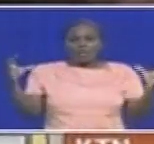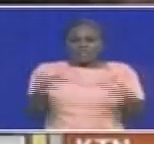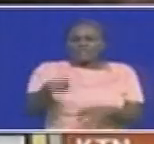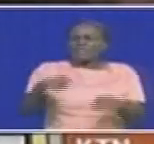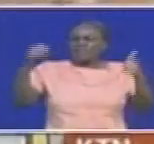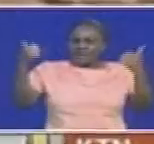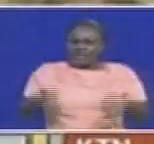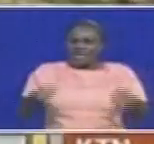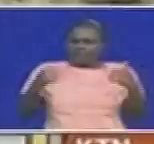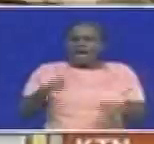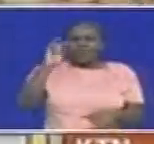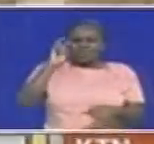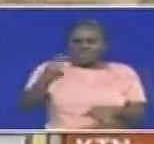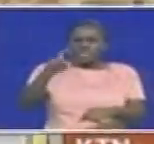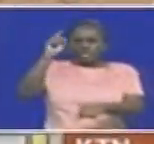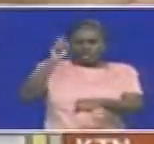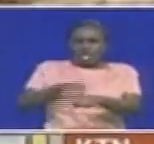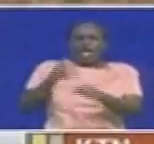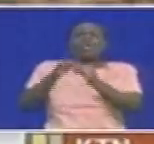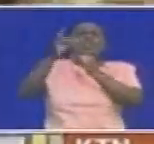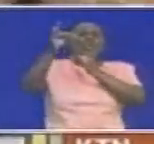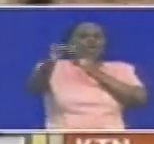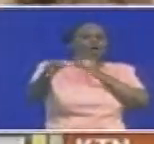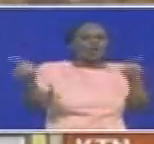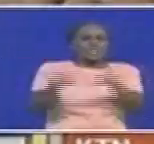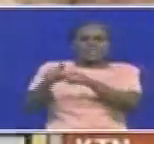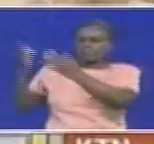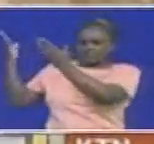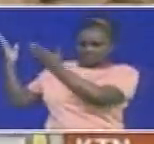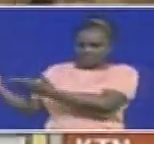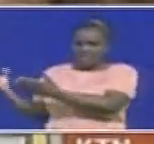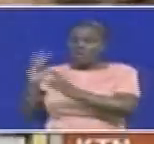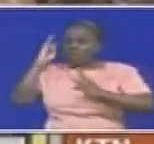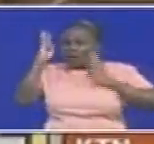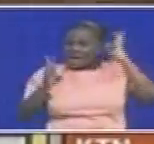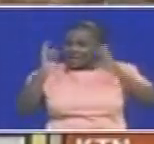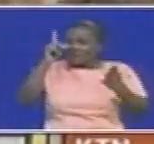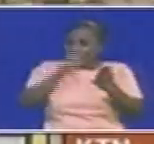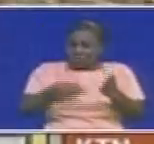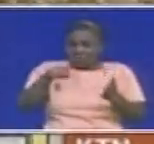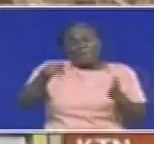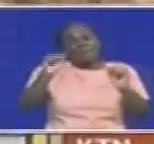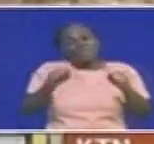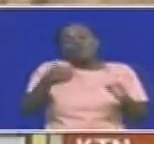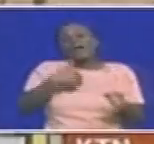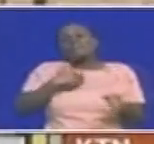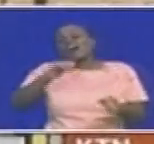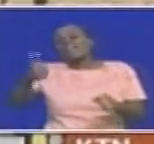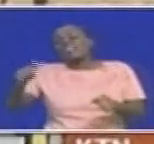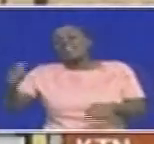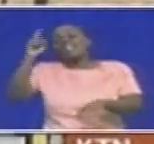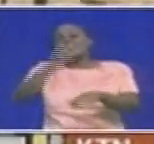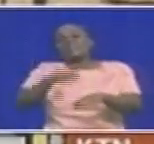hawajawahi kumwona chatu aliye na ukubwa kiasi hiki, na wanachokihofia ni kuwepo kwa joka jingine kwenye kijiji